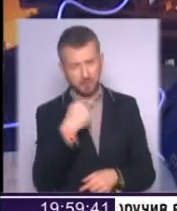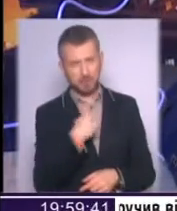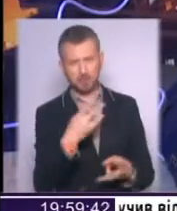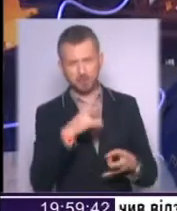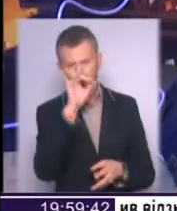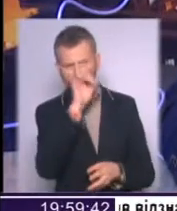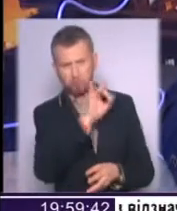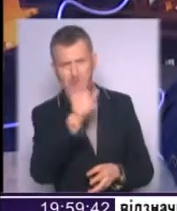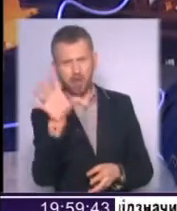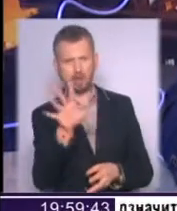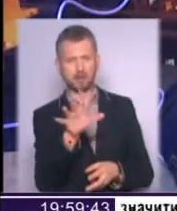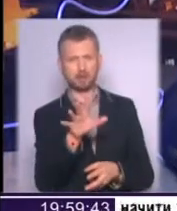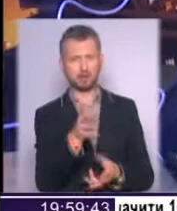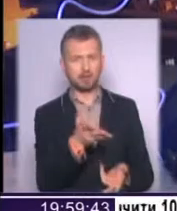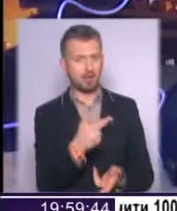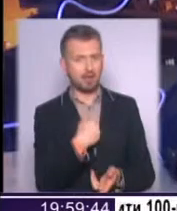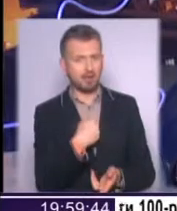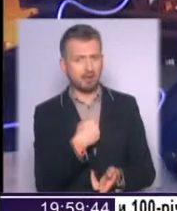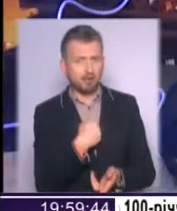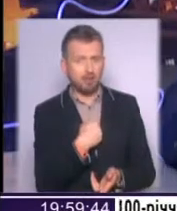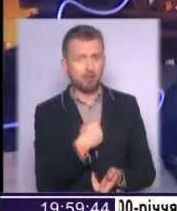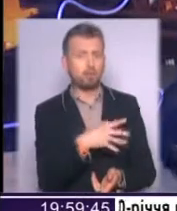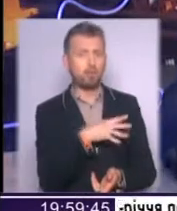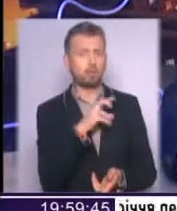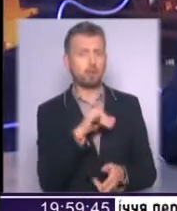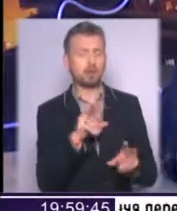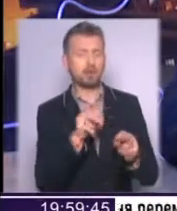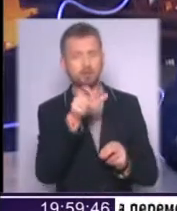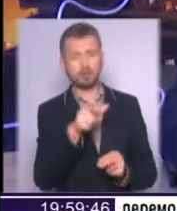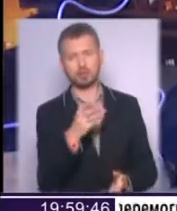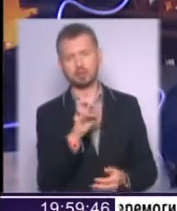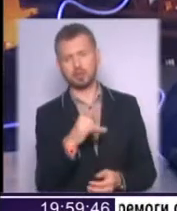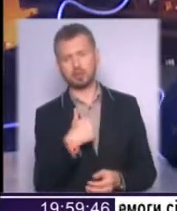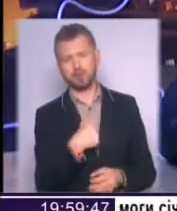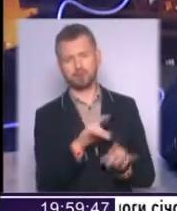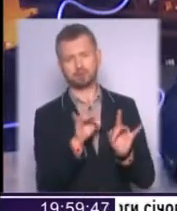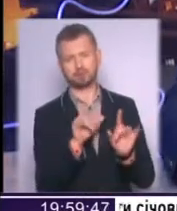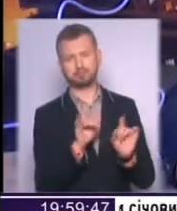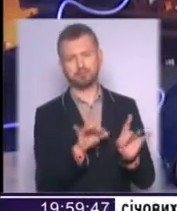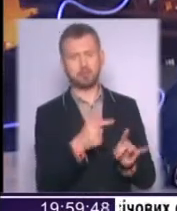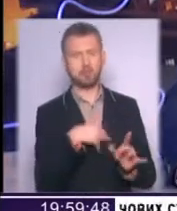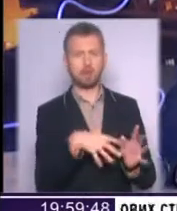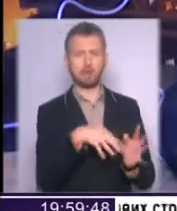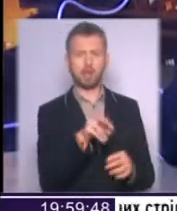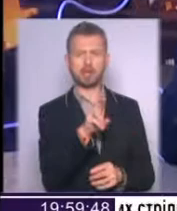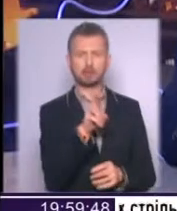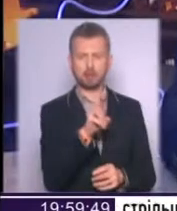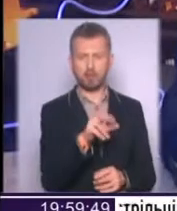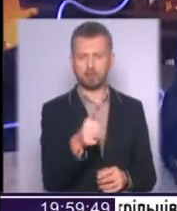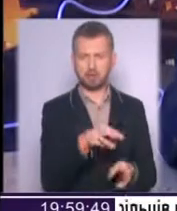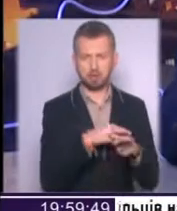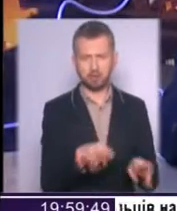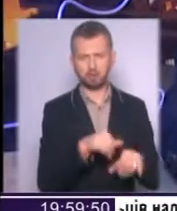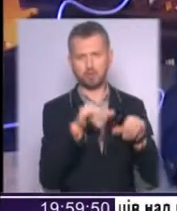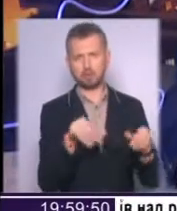слава борця з Яценюком? Я був би щасливою людиною, якби я сидів тут і розповідав. Ми обрали Яценюка прем'єр-міністром. Зросла пенсія,